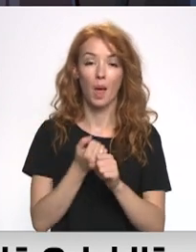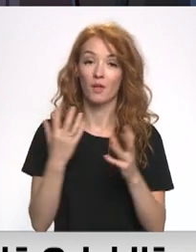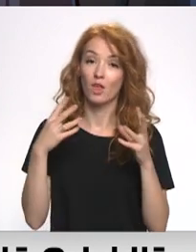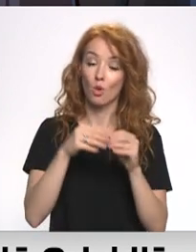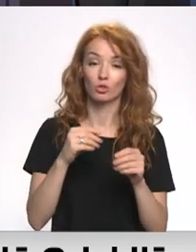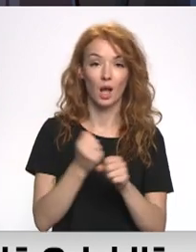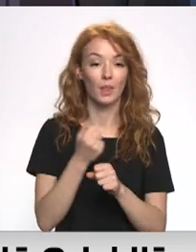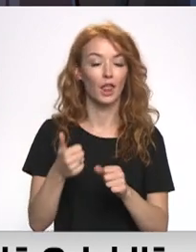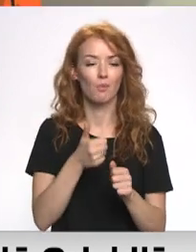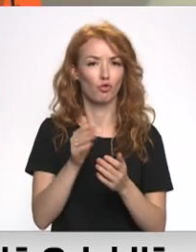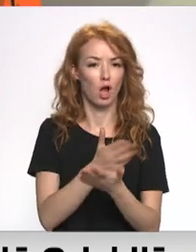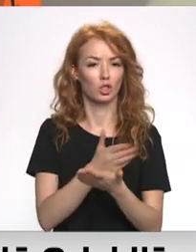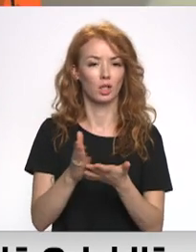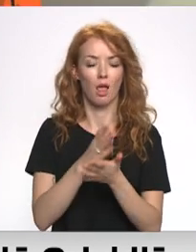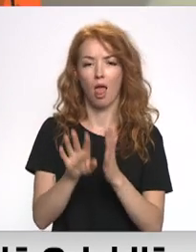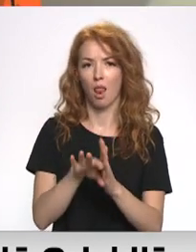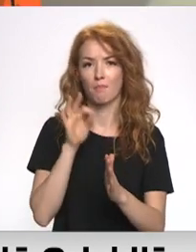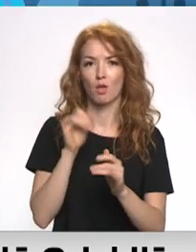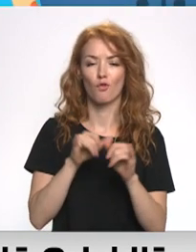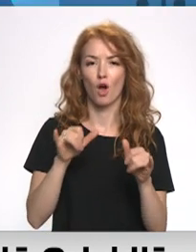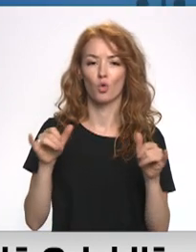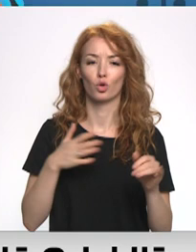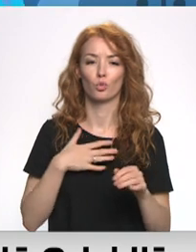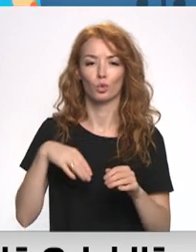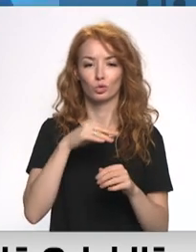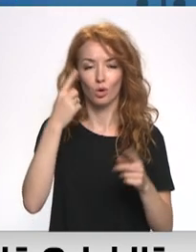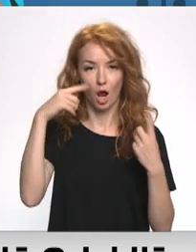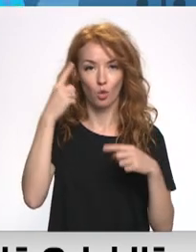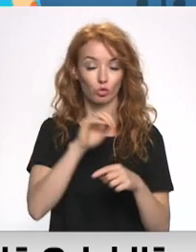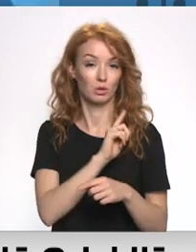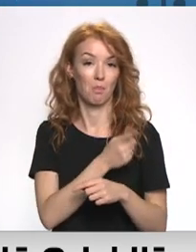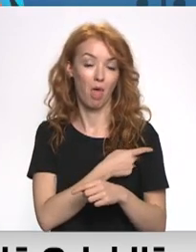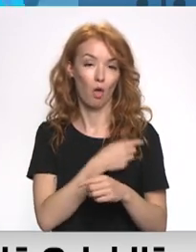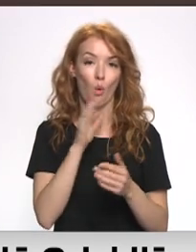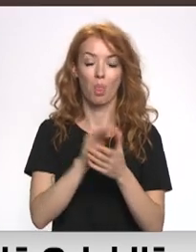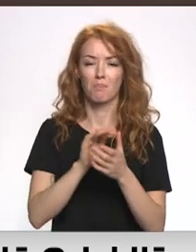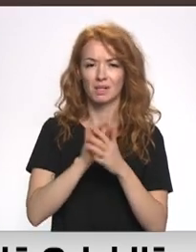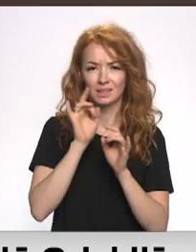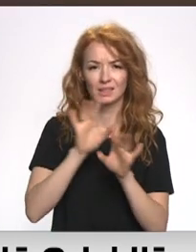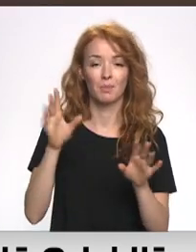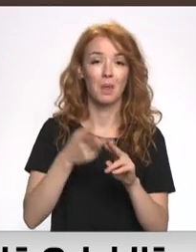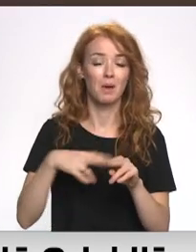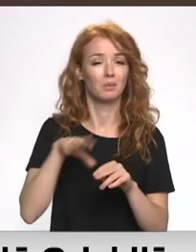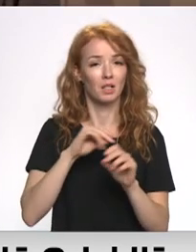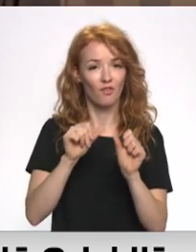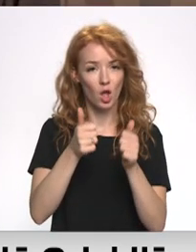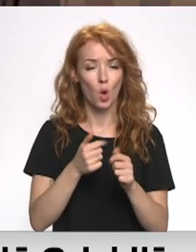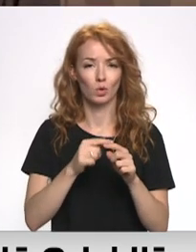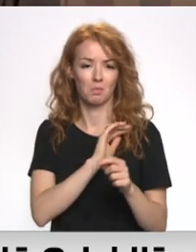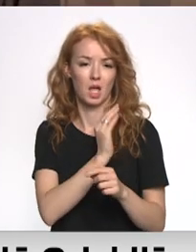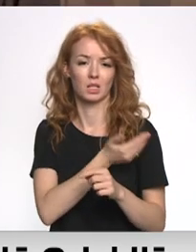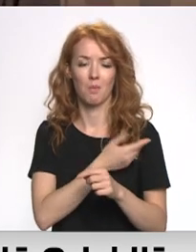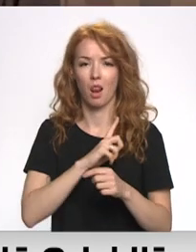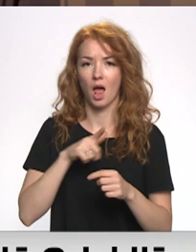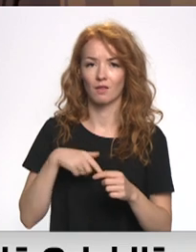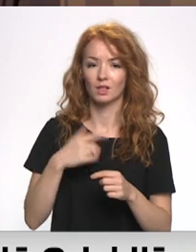arī īpašos atšķirīgos elementus, vairot mūsu radošo spēku atpazīstamību. Tādējādi mēs soli pa solim būvējam un stiprinām Latvijas